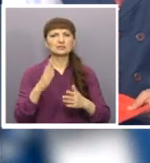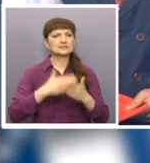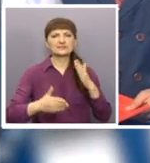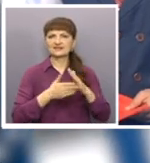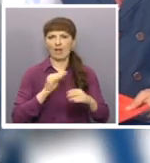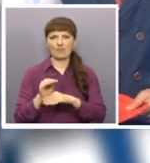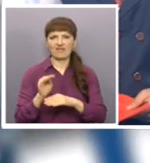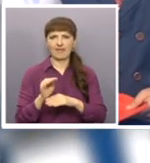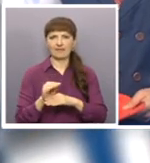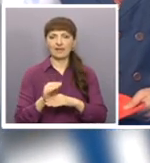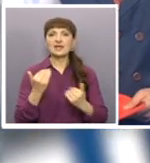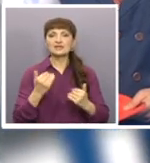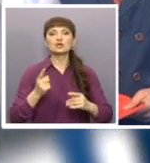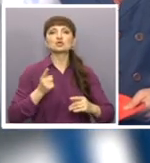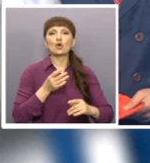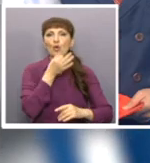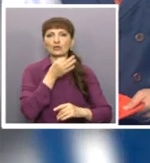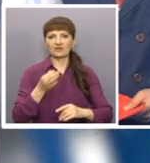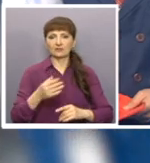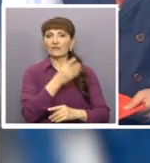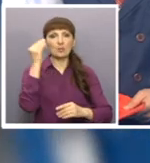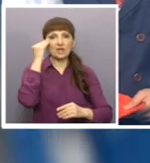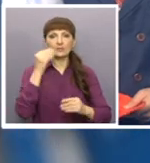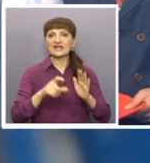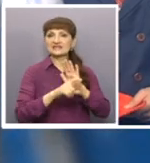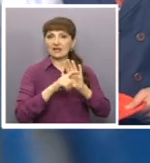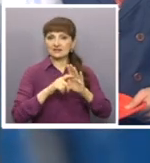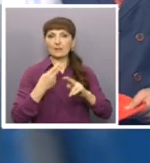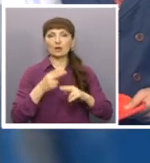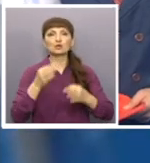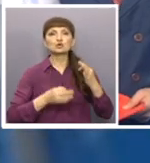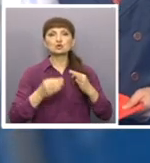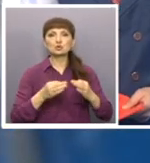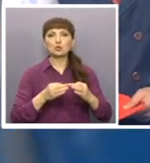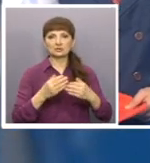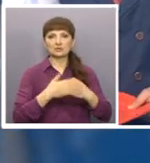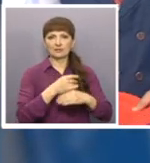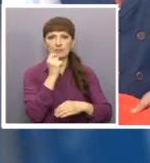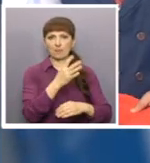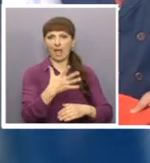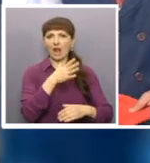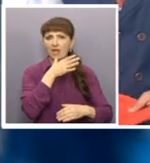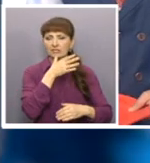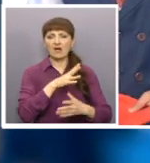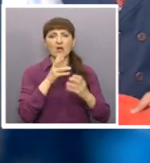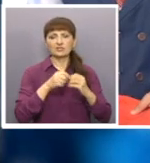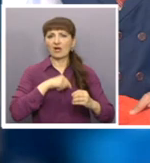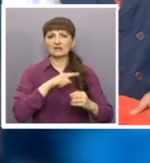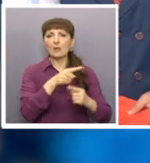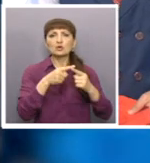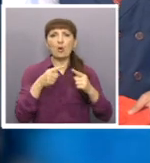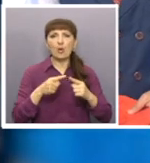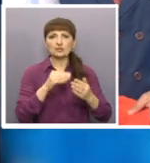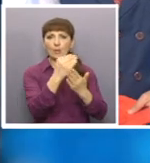своего клиента. И теперь ждет ответа. По его мнению, статья, по которой осудили сержанта, имеет общий характер. В ней нет